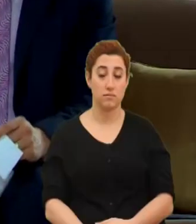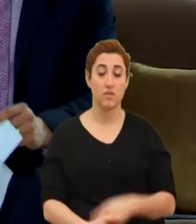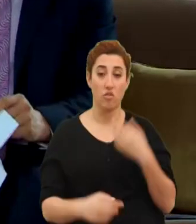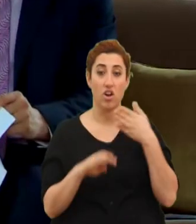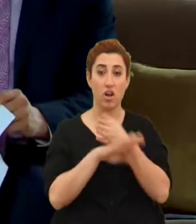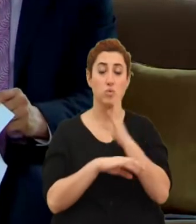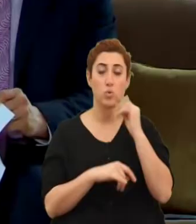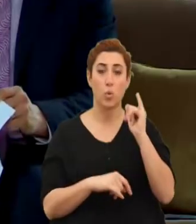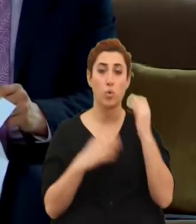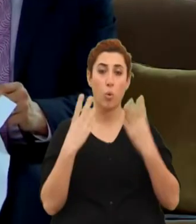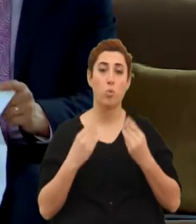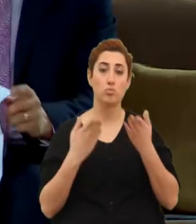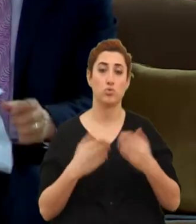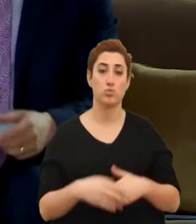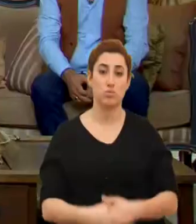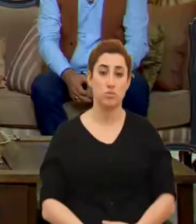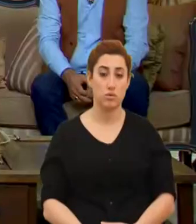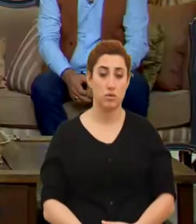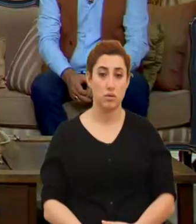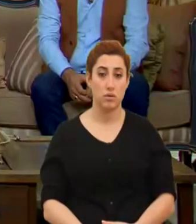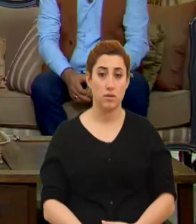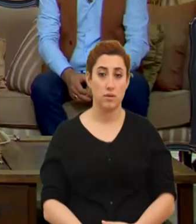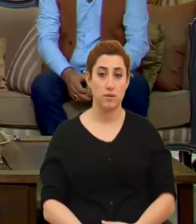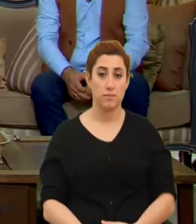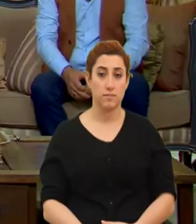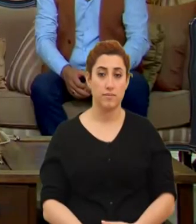Ay hakikaten çok kötü olmuş bu.